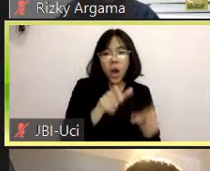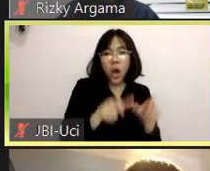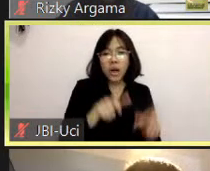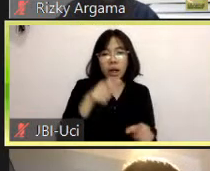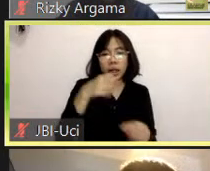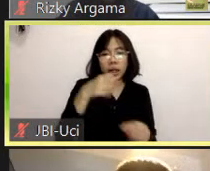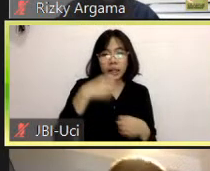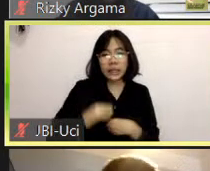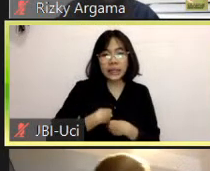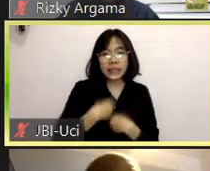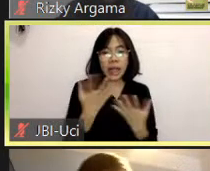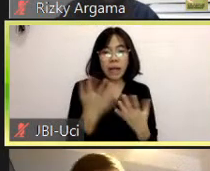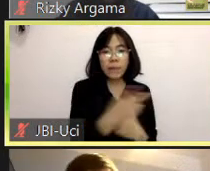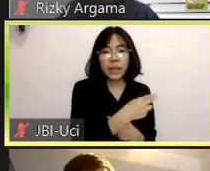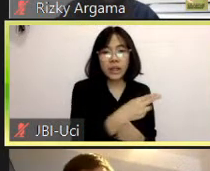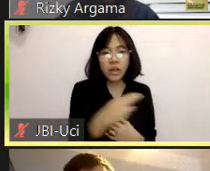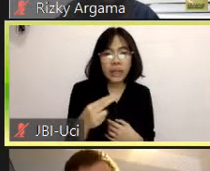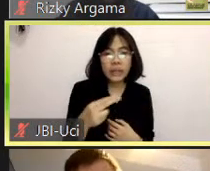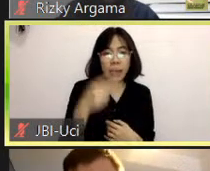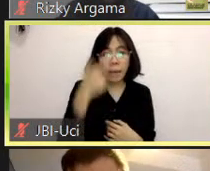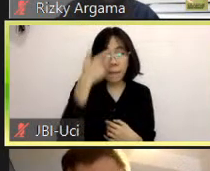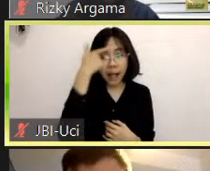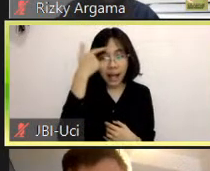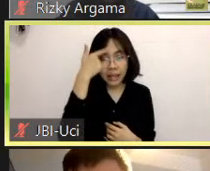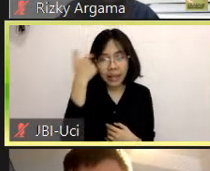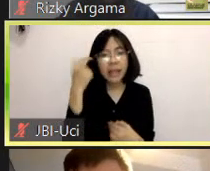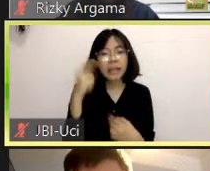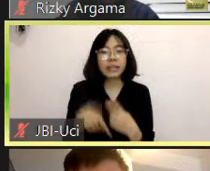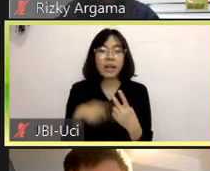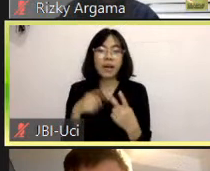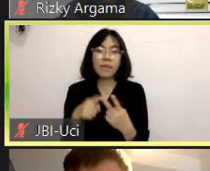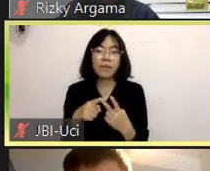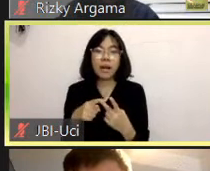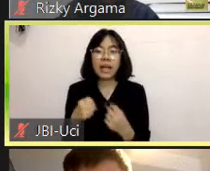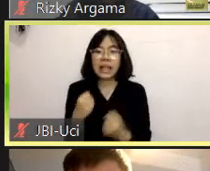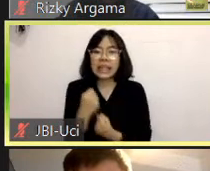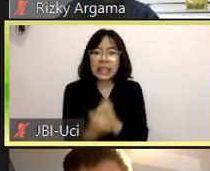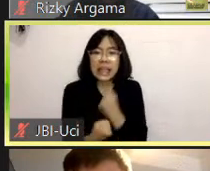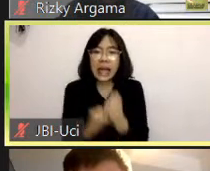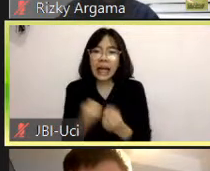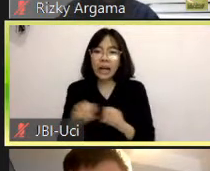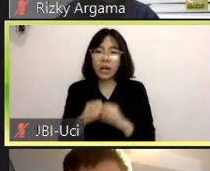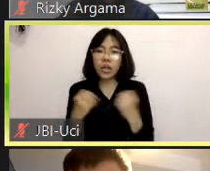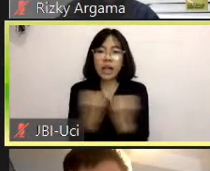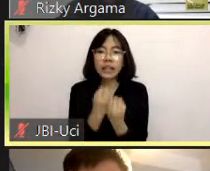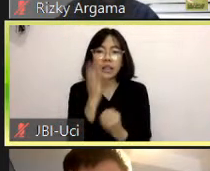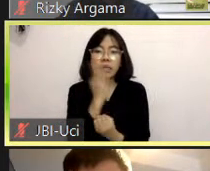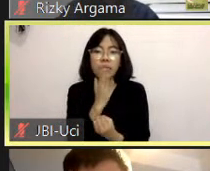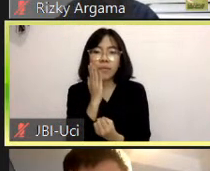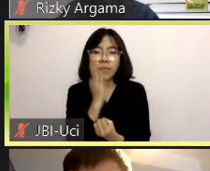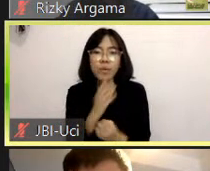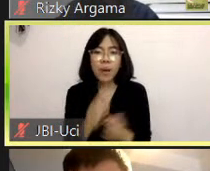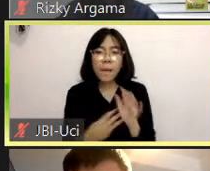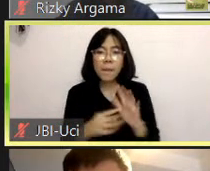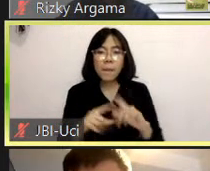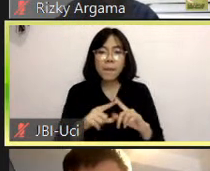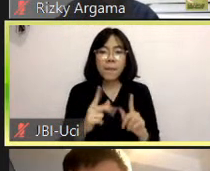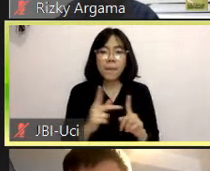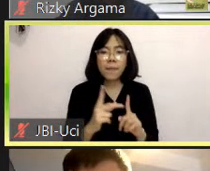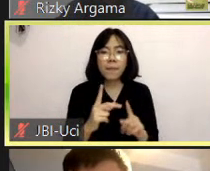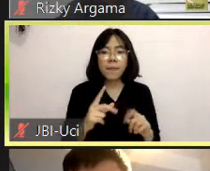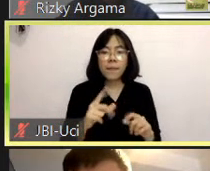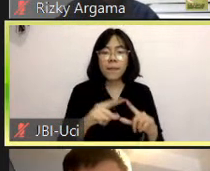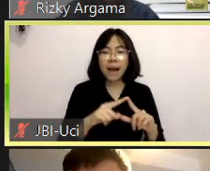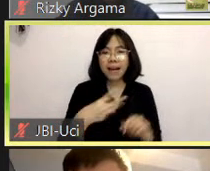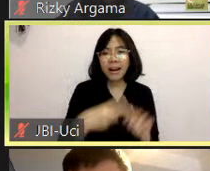Undang-Undang Ormas. Bagaimana kita ketahui, di tahun-tahun ini itu ada wacana yang kuat soal stabilitas